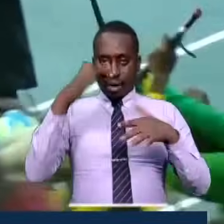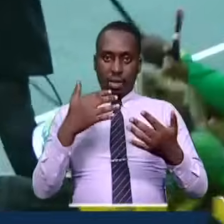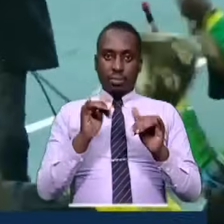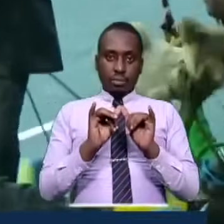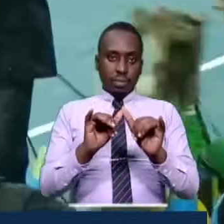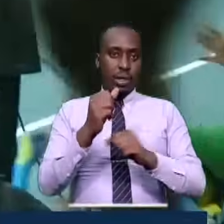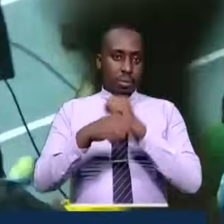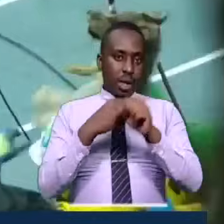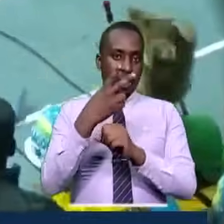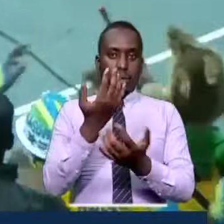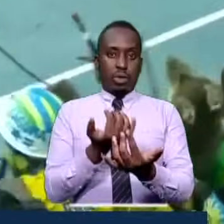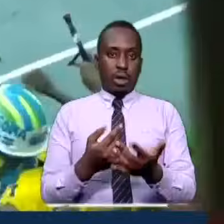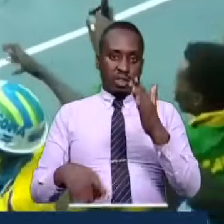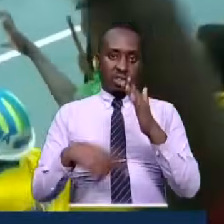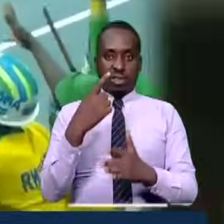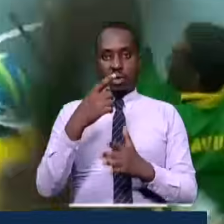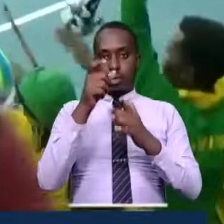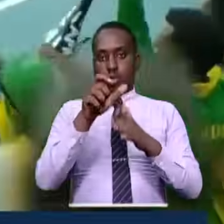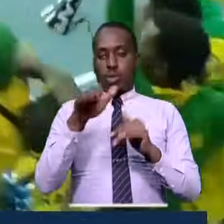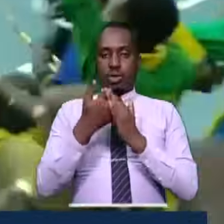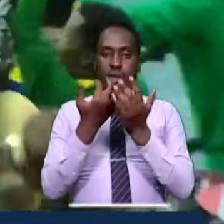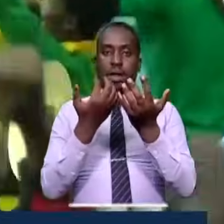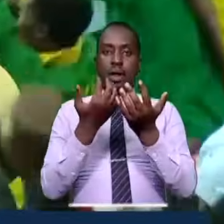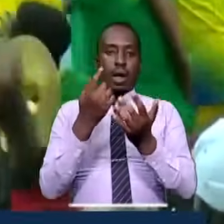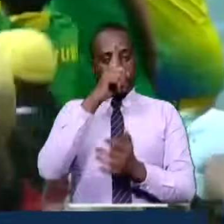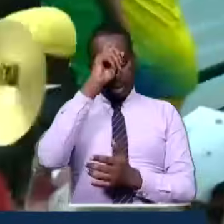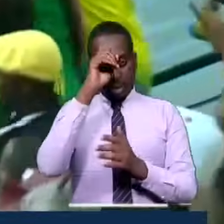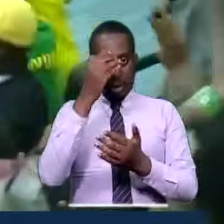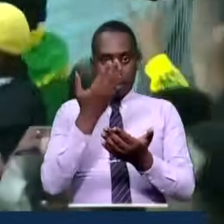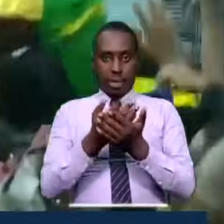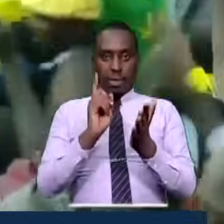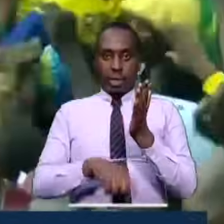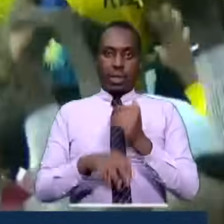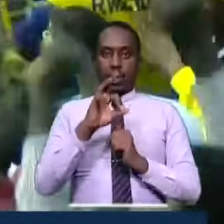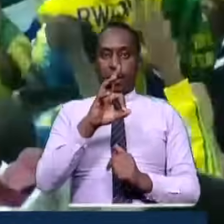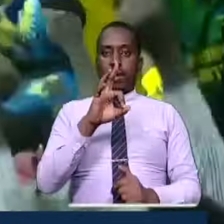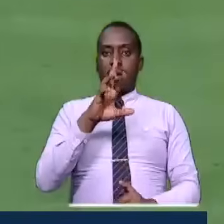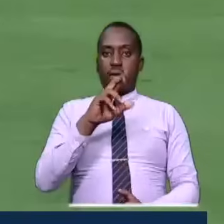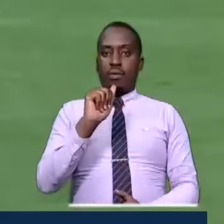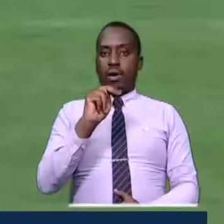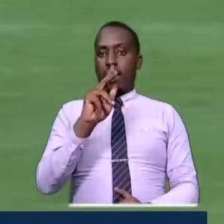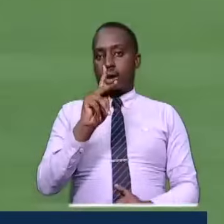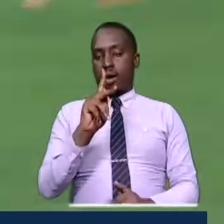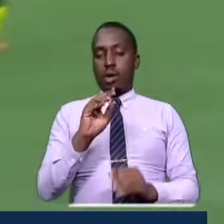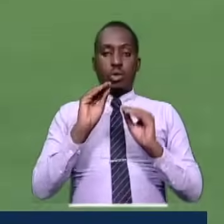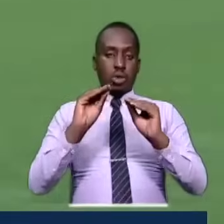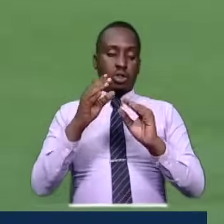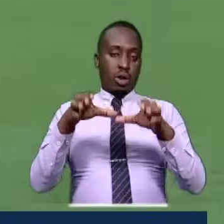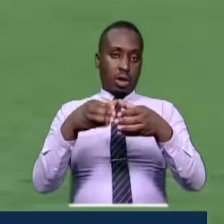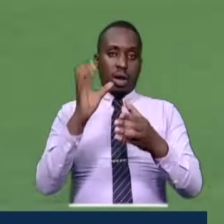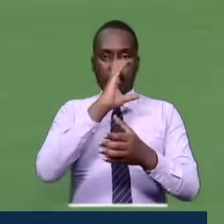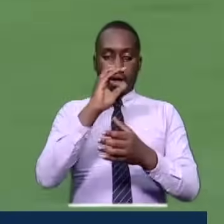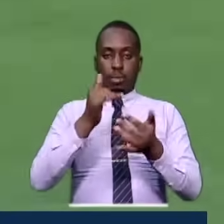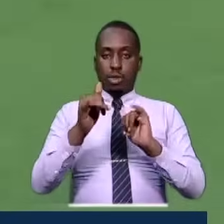ibiri dutegereje intsinzi icyo nacyo buri muntu wese yakibaza biraza gusaba ikibazo gusaba ko umutoza Frank utoza ikipe aza gushaka imikino y'inshuti